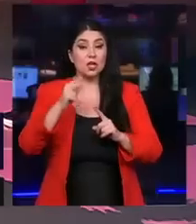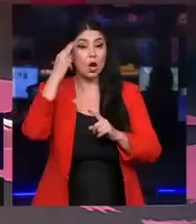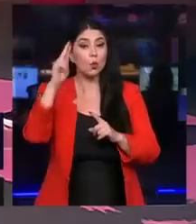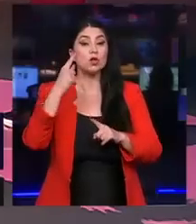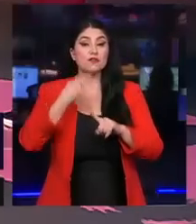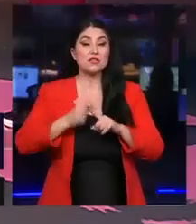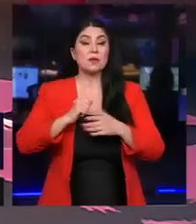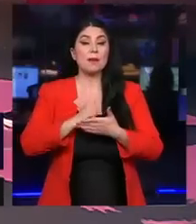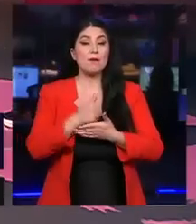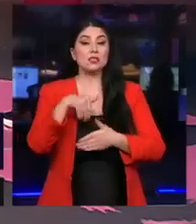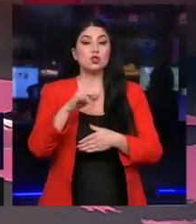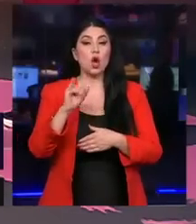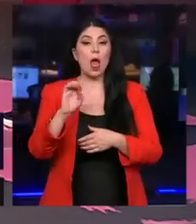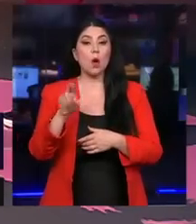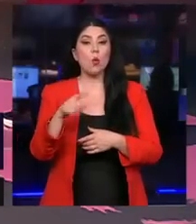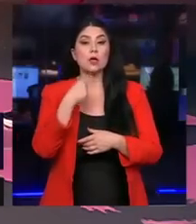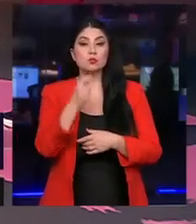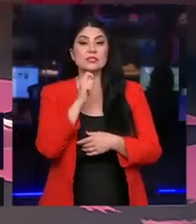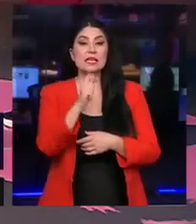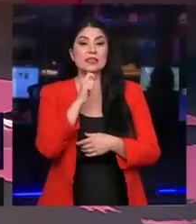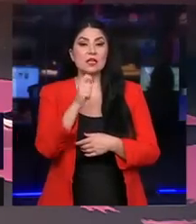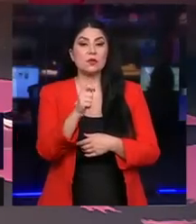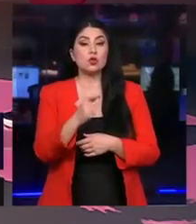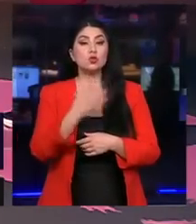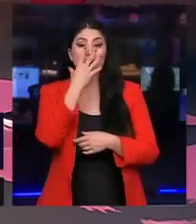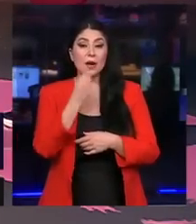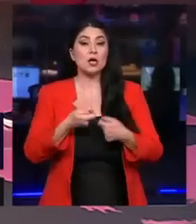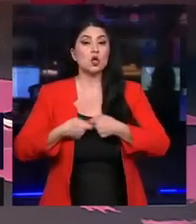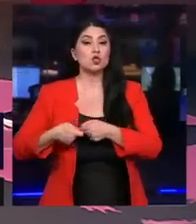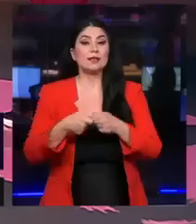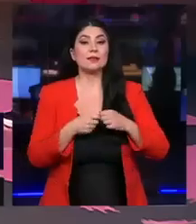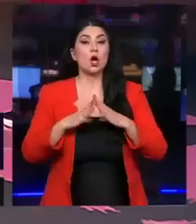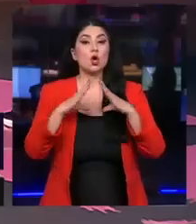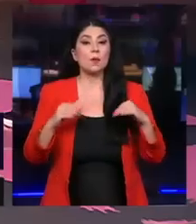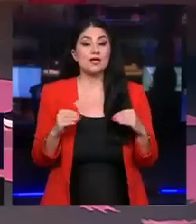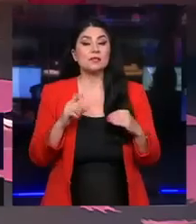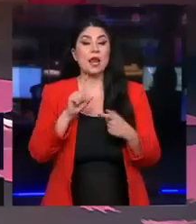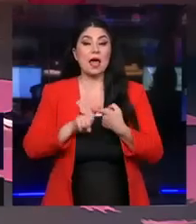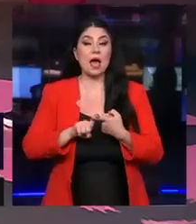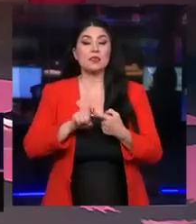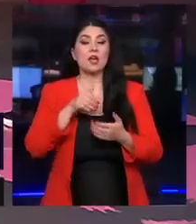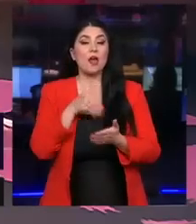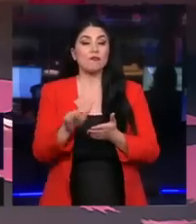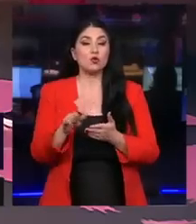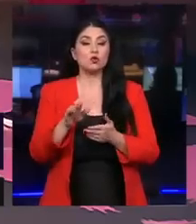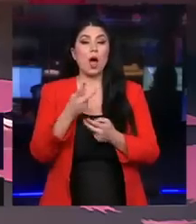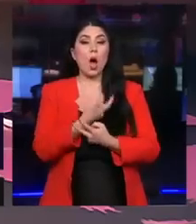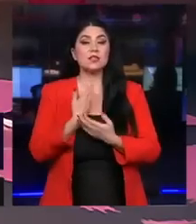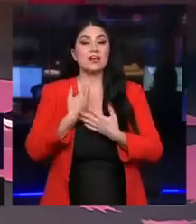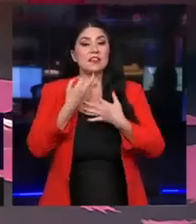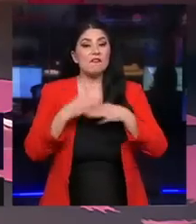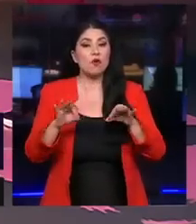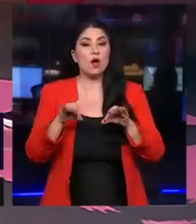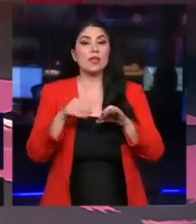premierul Marcel Ciolacu în acel interviu indignarea în societatea românească față față de refuzul Austriei de a ne